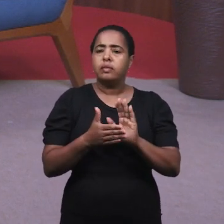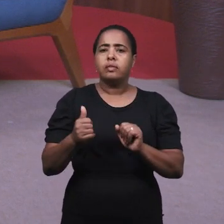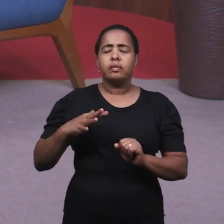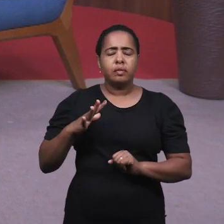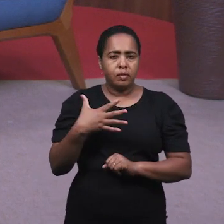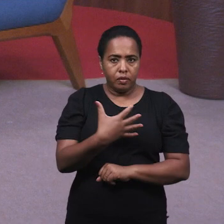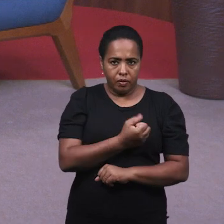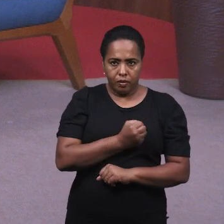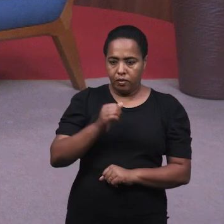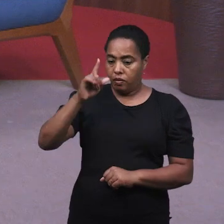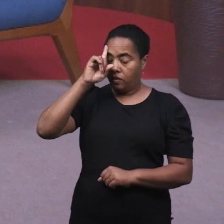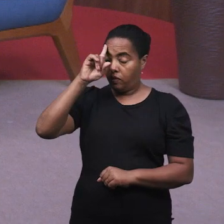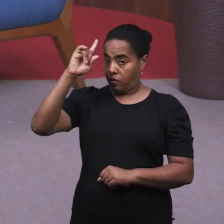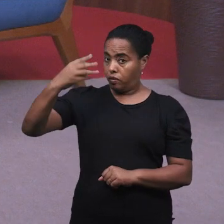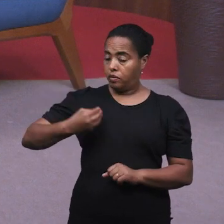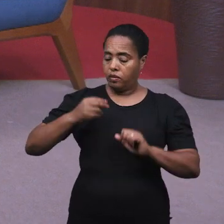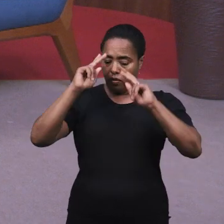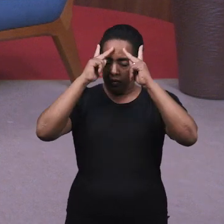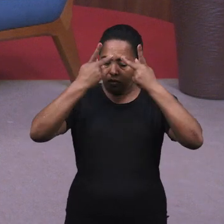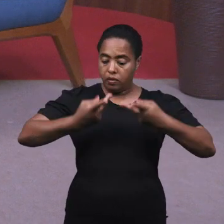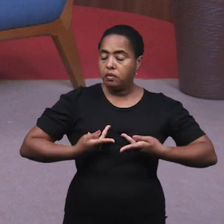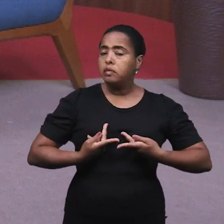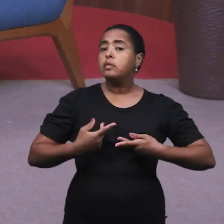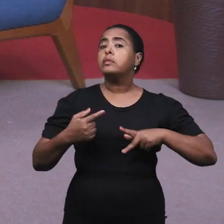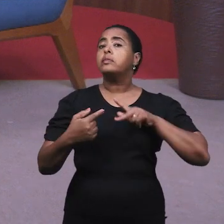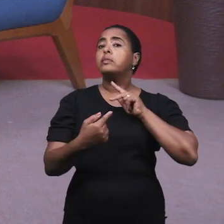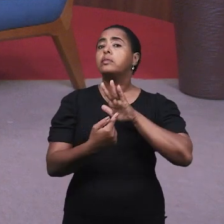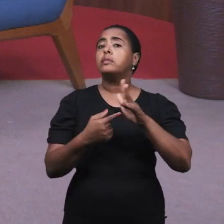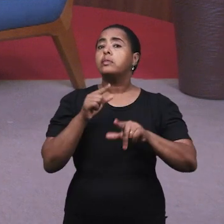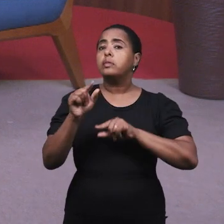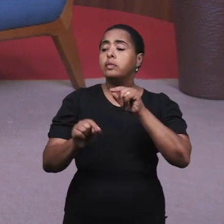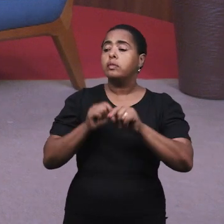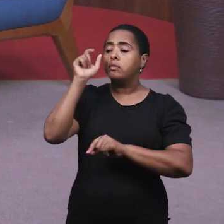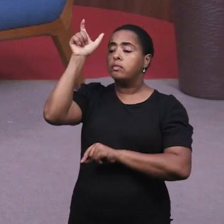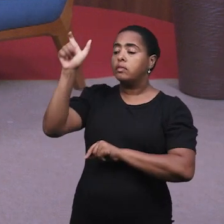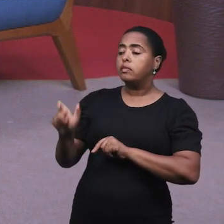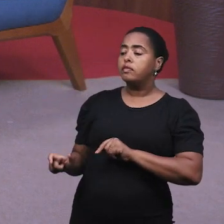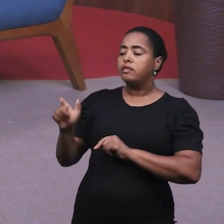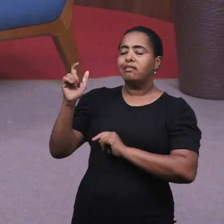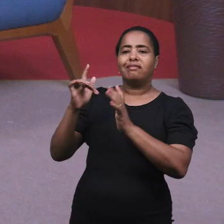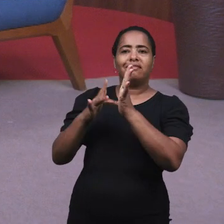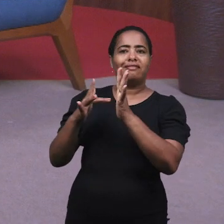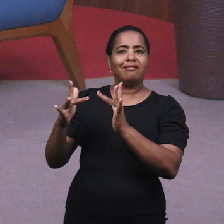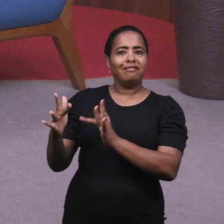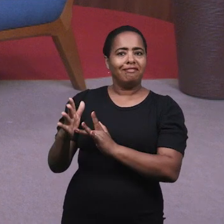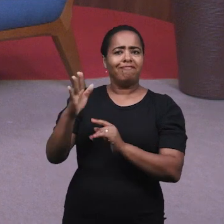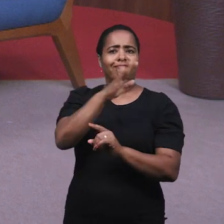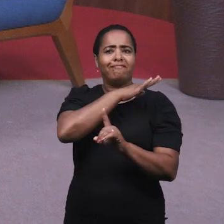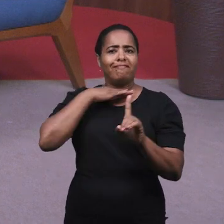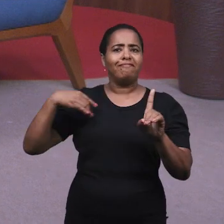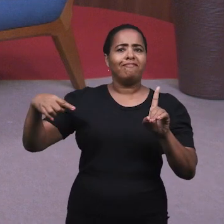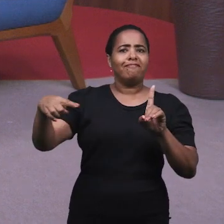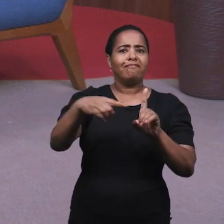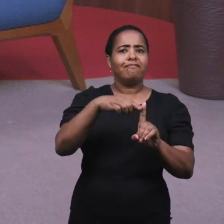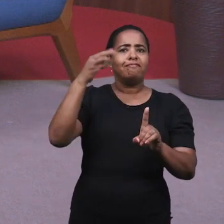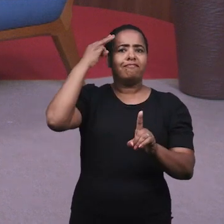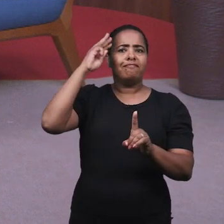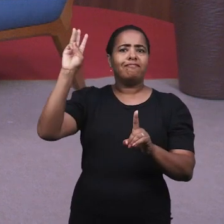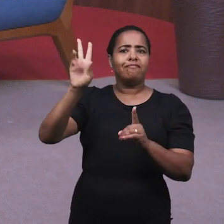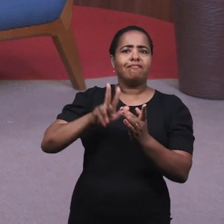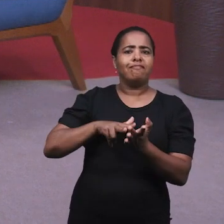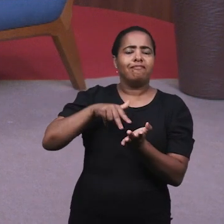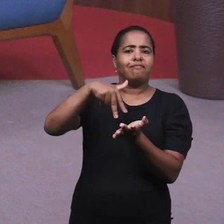projet de salut de Dieu pour l'homme, nous parlons bien évidemment de la personne du Seigneur Jésus, de sa mort et de